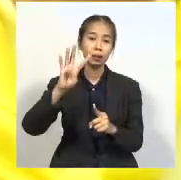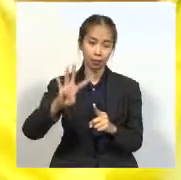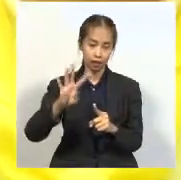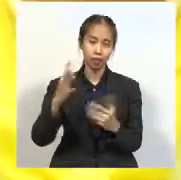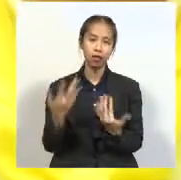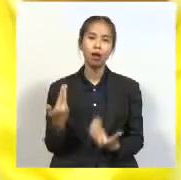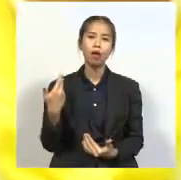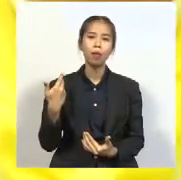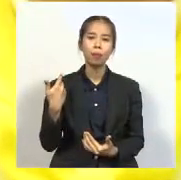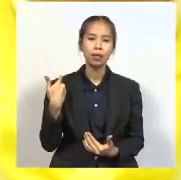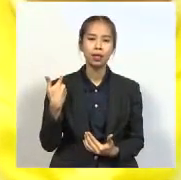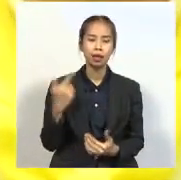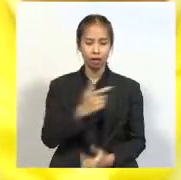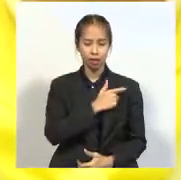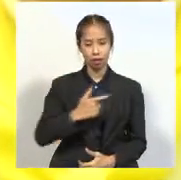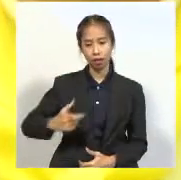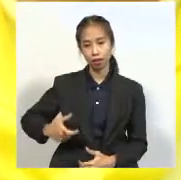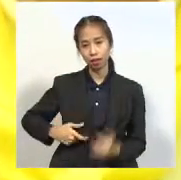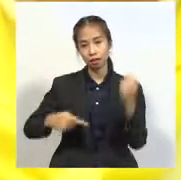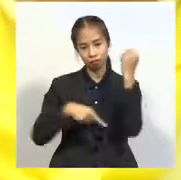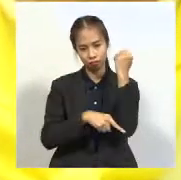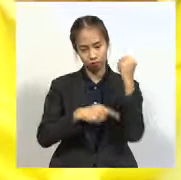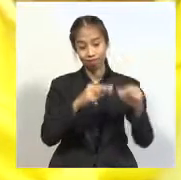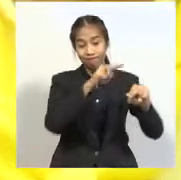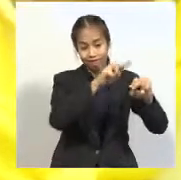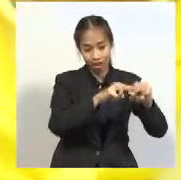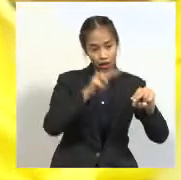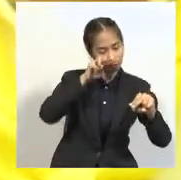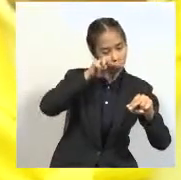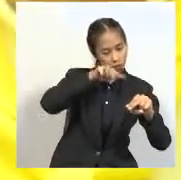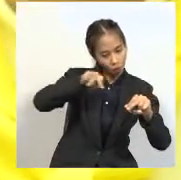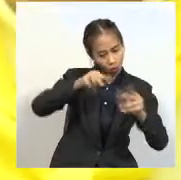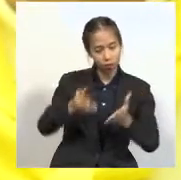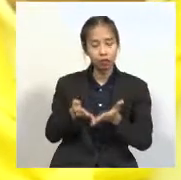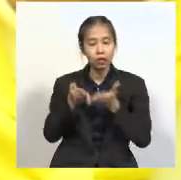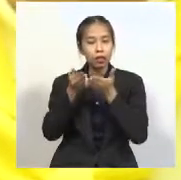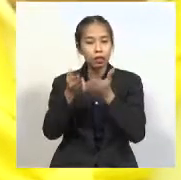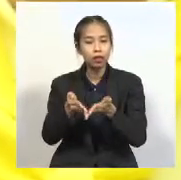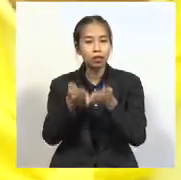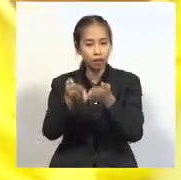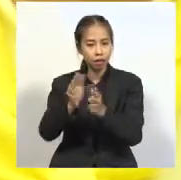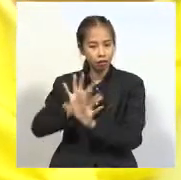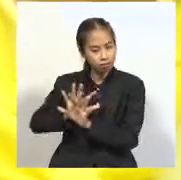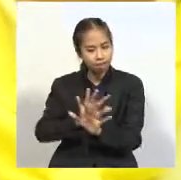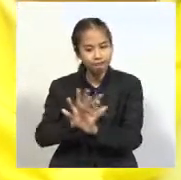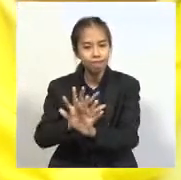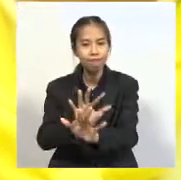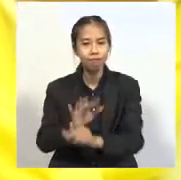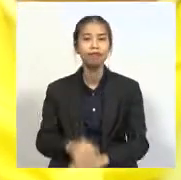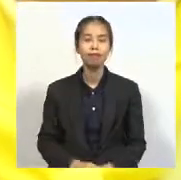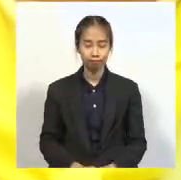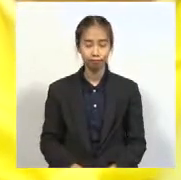จพระคณิษฐาธิราชเจ้าเนี่ยท่านจะประทับทอดพระเนตรขบวนพระยุหยาตราตรงนั้น